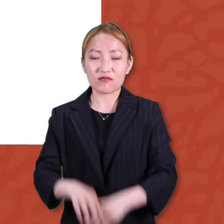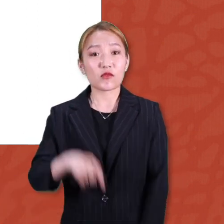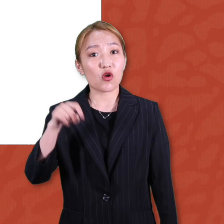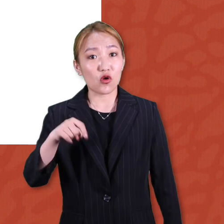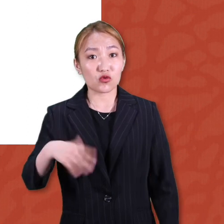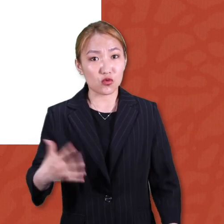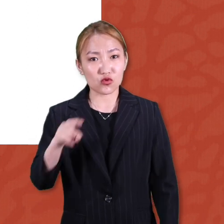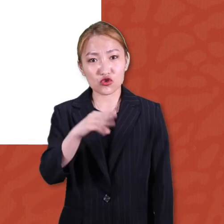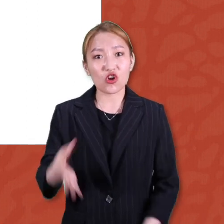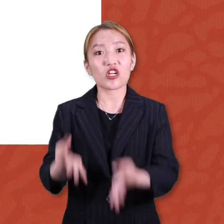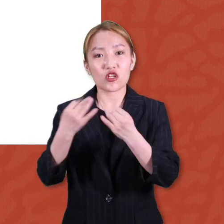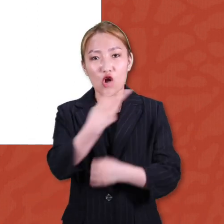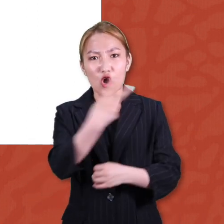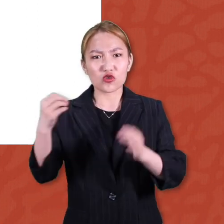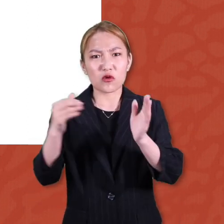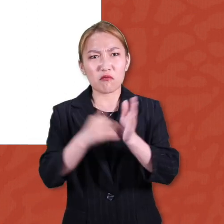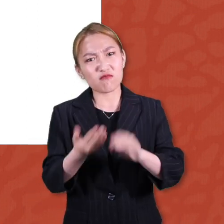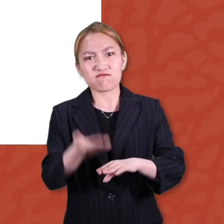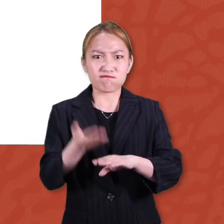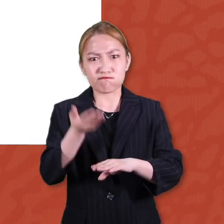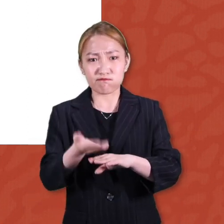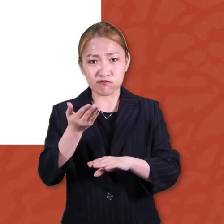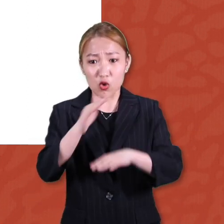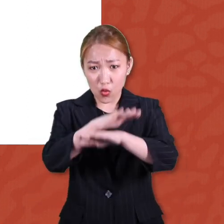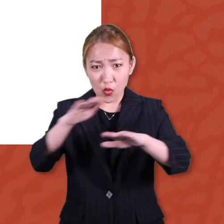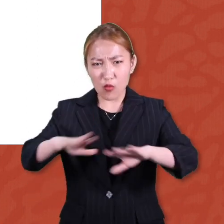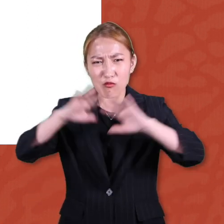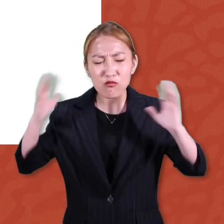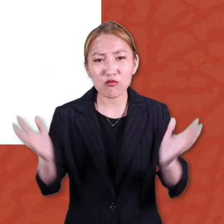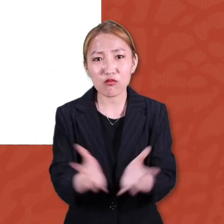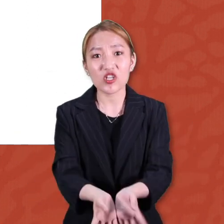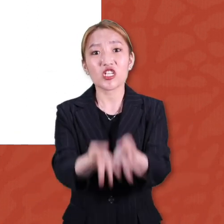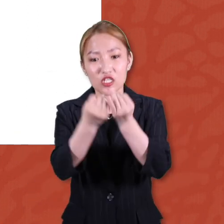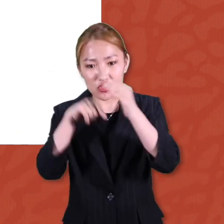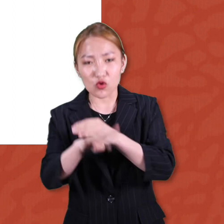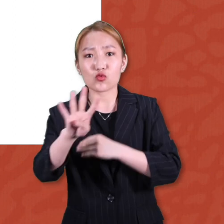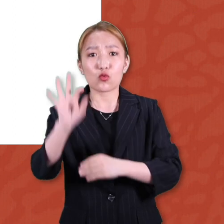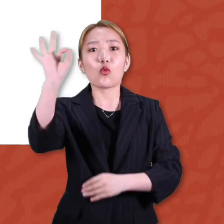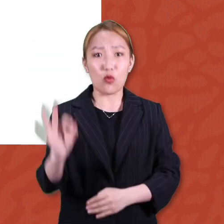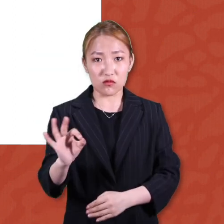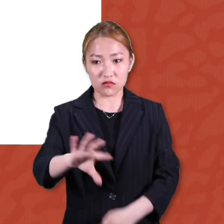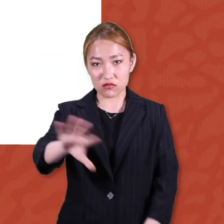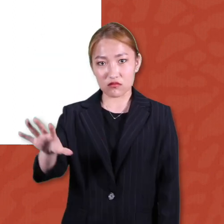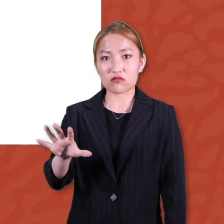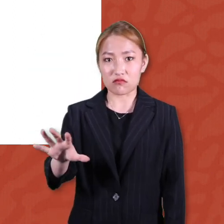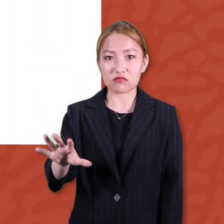Одоогийн байдлаар энэ тоо 200 мянган гаруй байгаа нь сургуулийн нийт хүн амын бараг 4% гэсэн үг юм а.